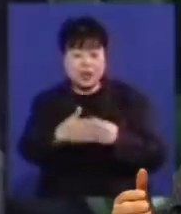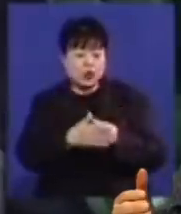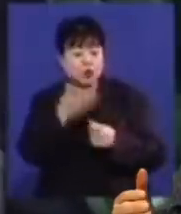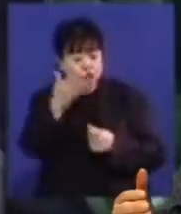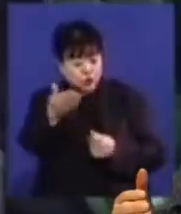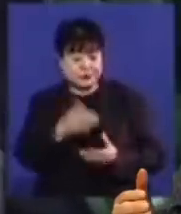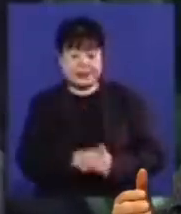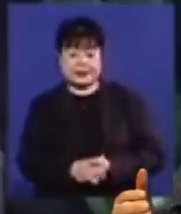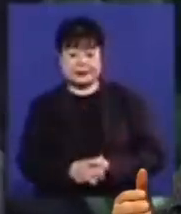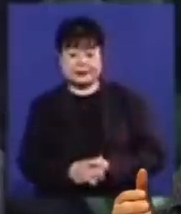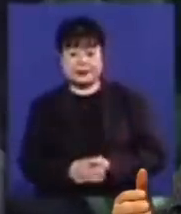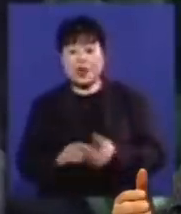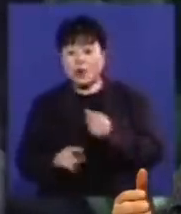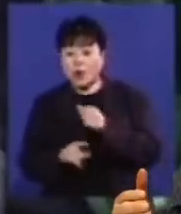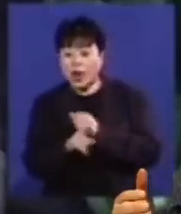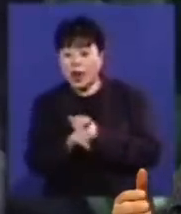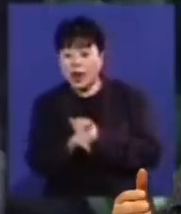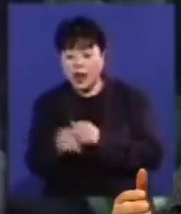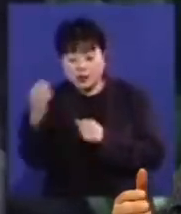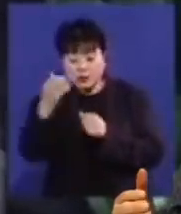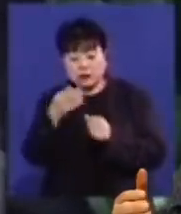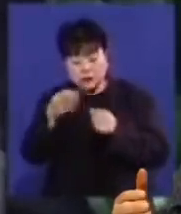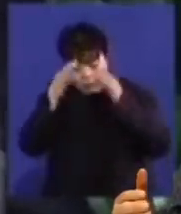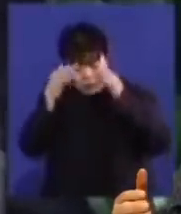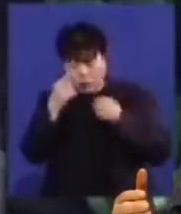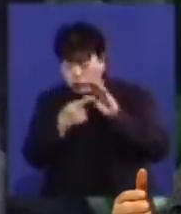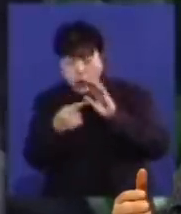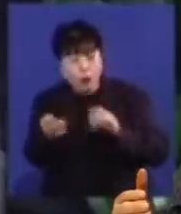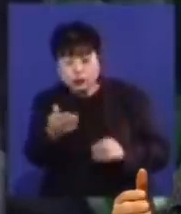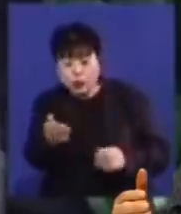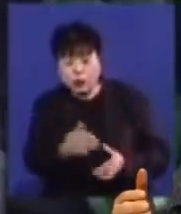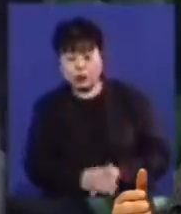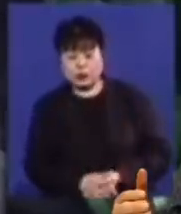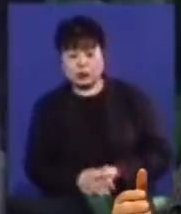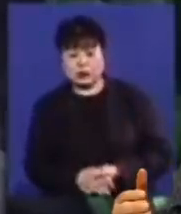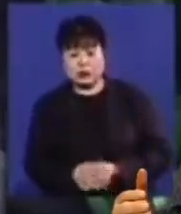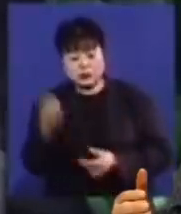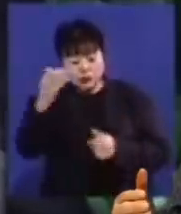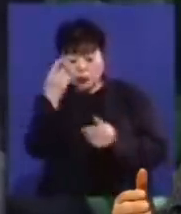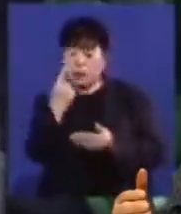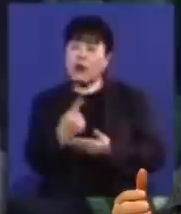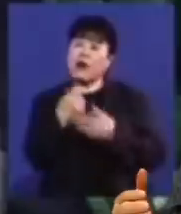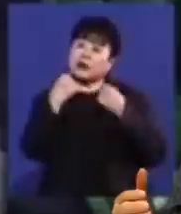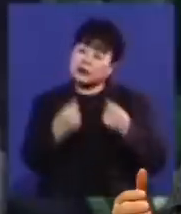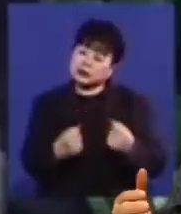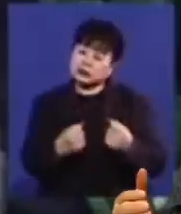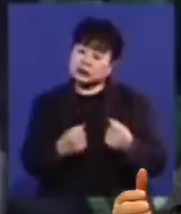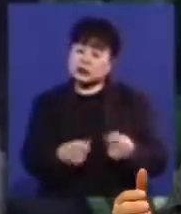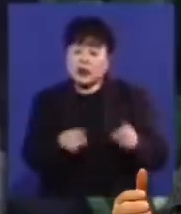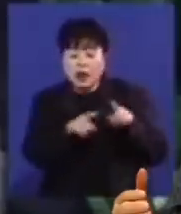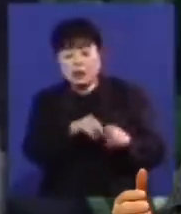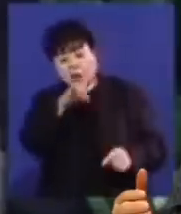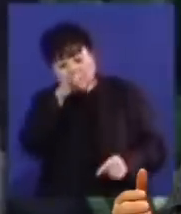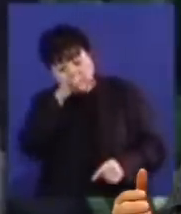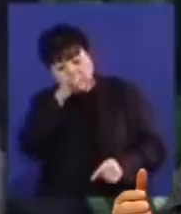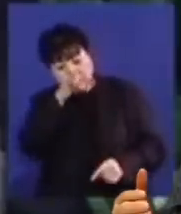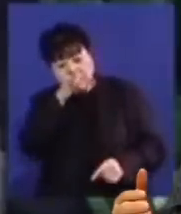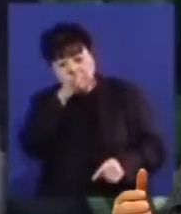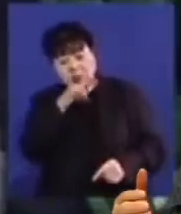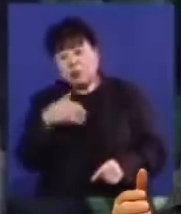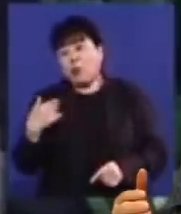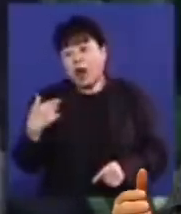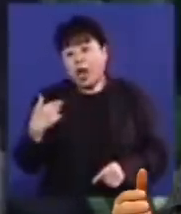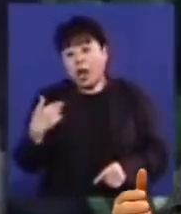됩니다. 왜냐하면 성령은 눈에 안 보이지 않아요. 성령이 와 계시는지 나와 함께 계시는지